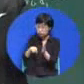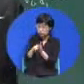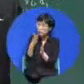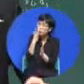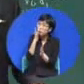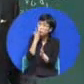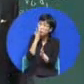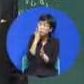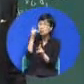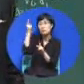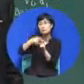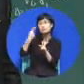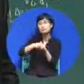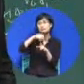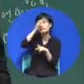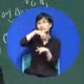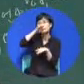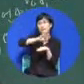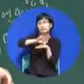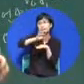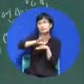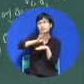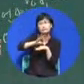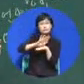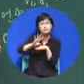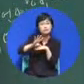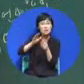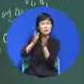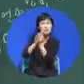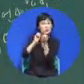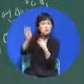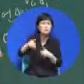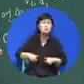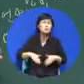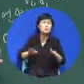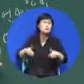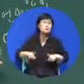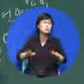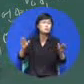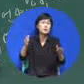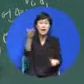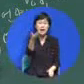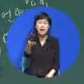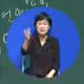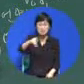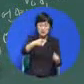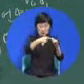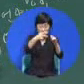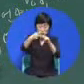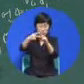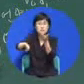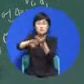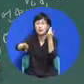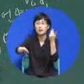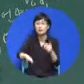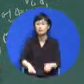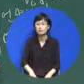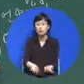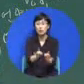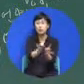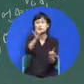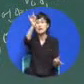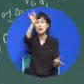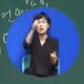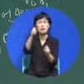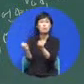하려고 하나님이 응답을 주실 겁니까? Why should God give you the answers if you're not doing anything for the gospel? 아닙니다. But that's not what this is about. 모든 우상을